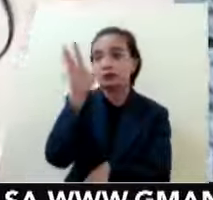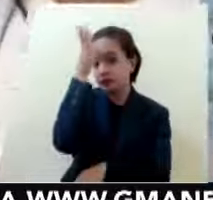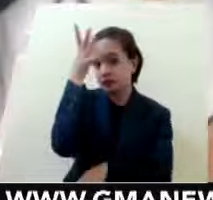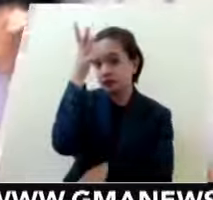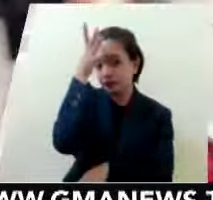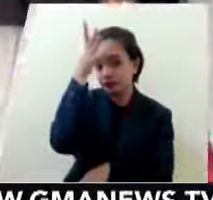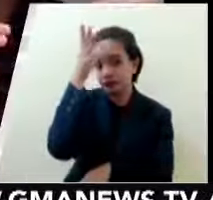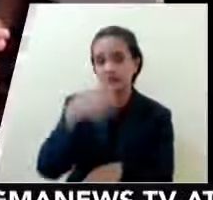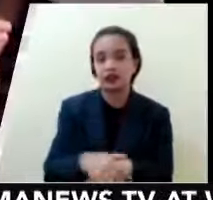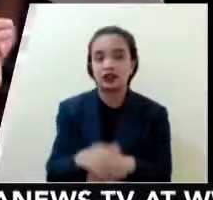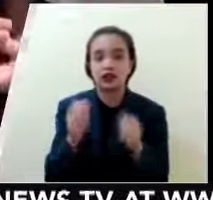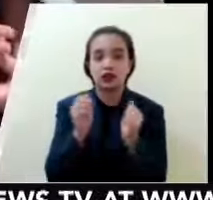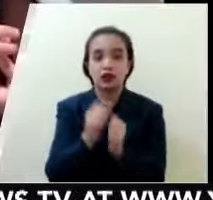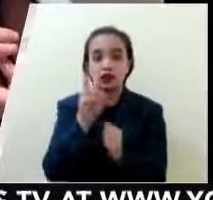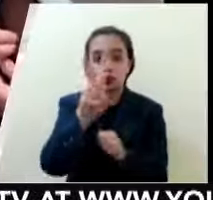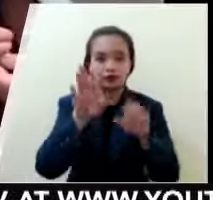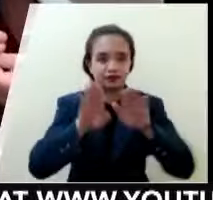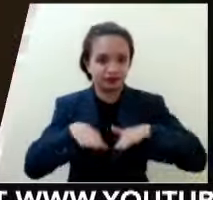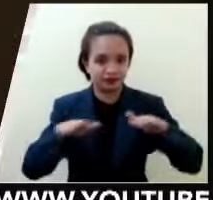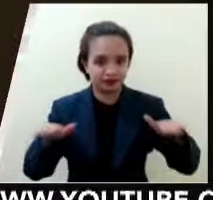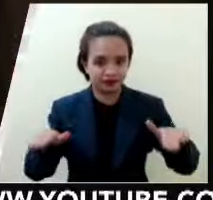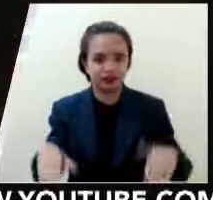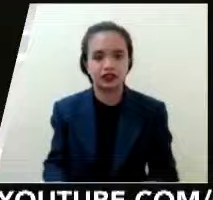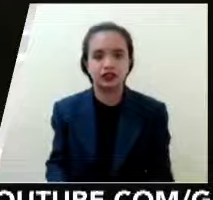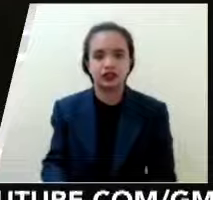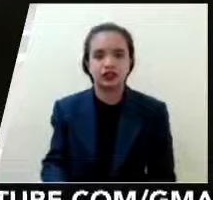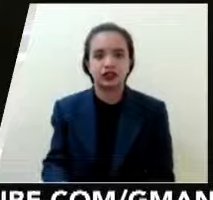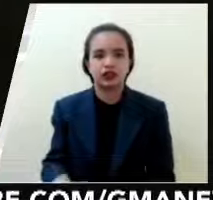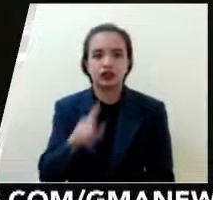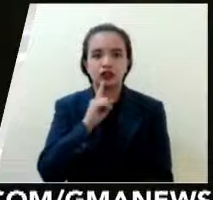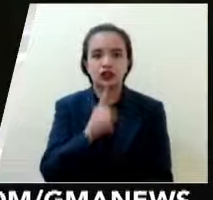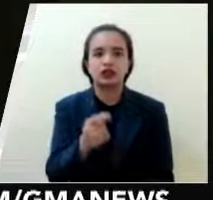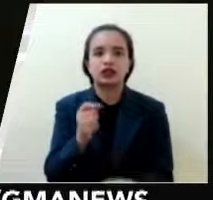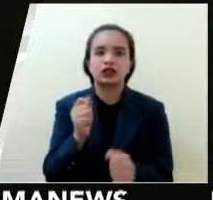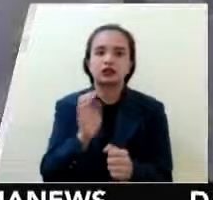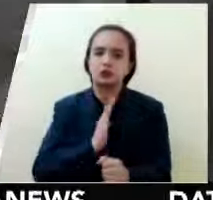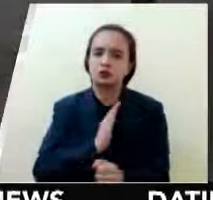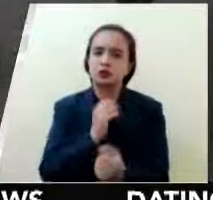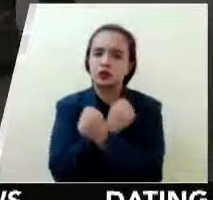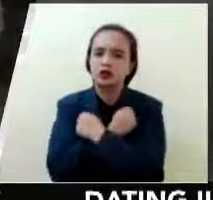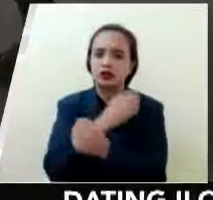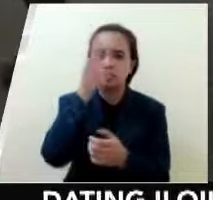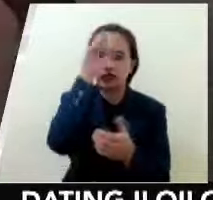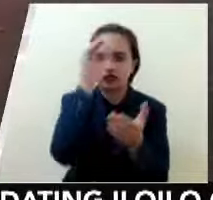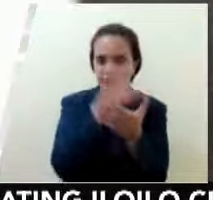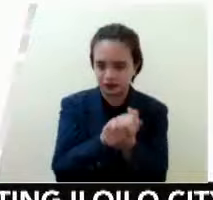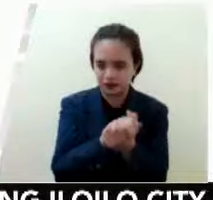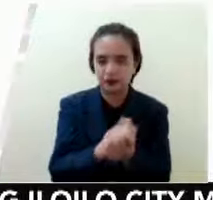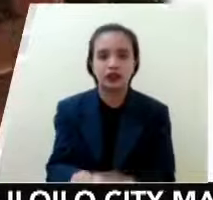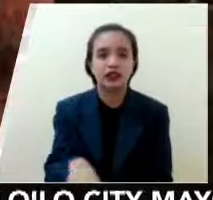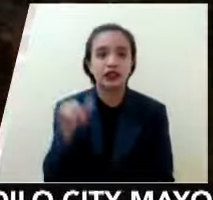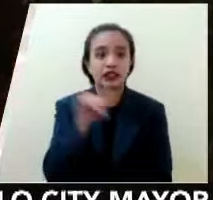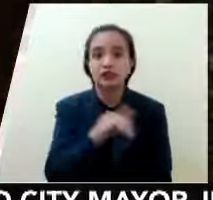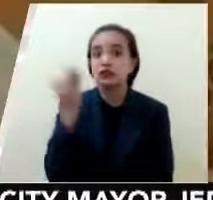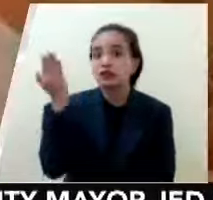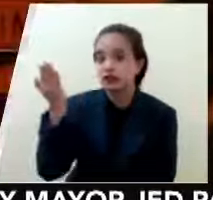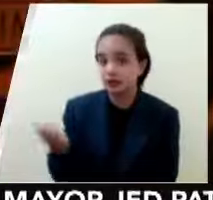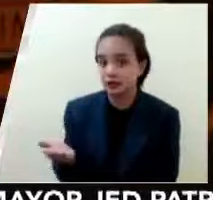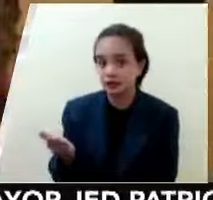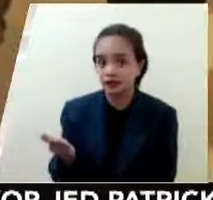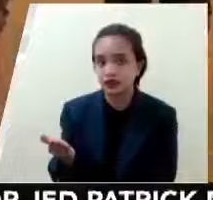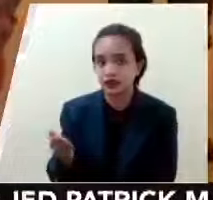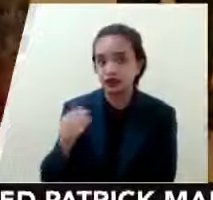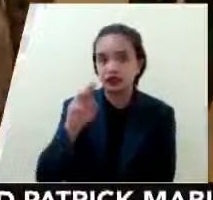and Sixto. Loving husband ni Kapuso Primetime Queen Marian Rivera. At siya rin si Major Jose